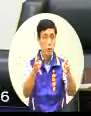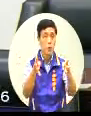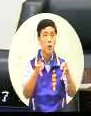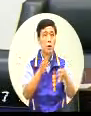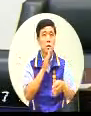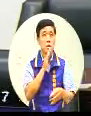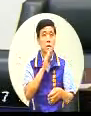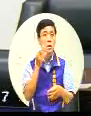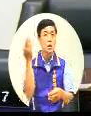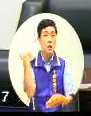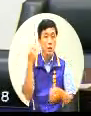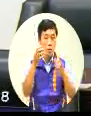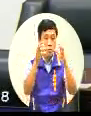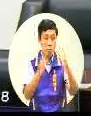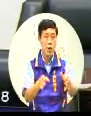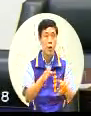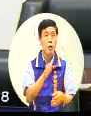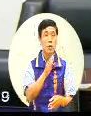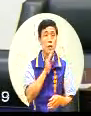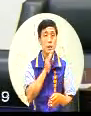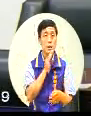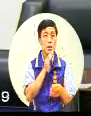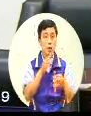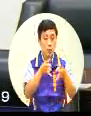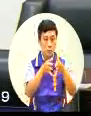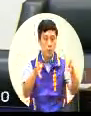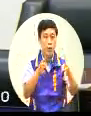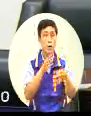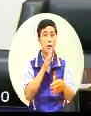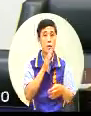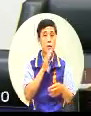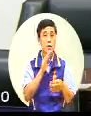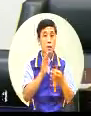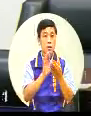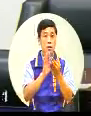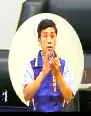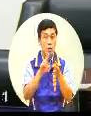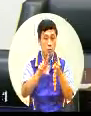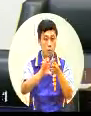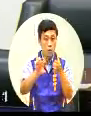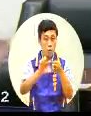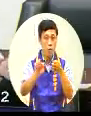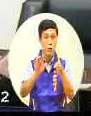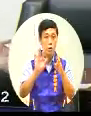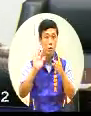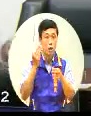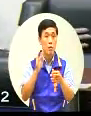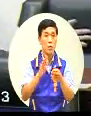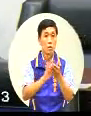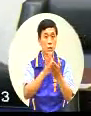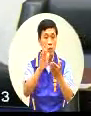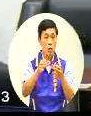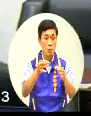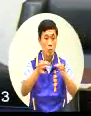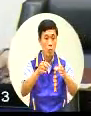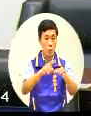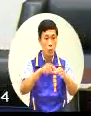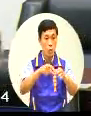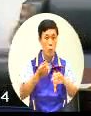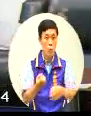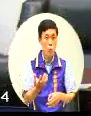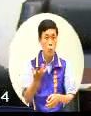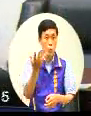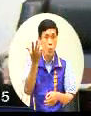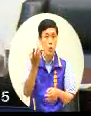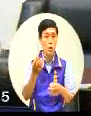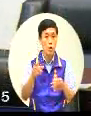扎吉因走的时阵都是一间透天厝，但是因为越来越好，生意越好，他们因为隔壁左右都有人住，他们不